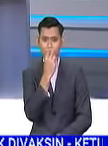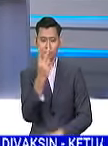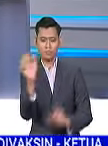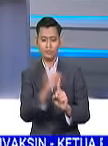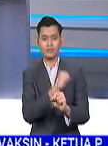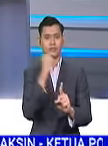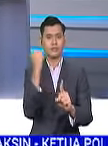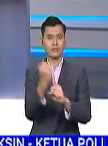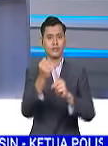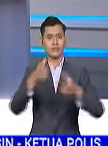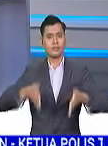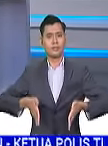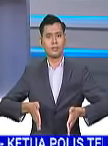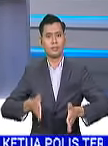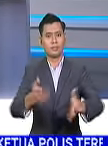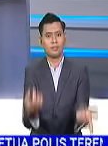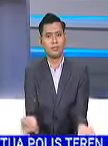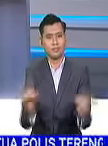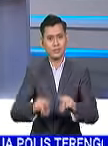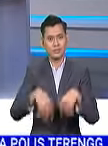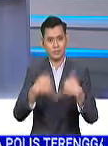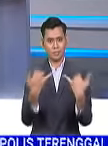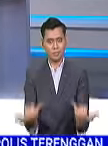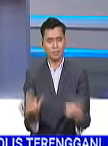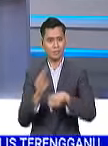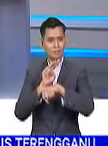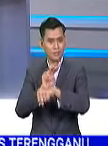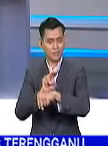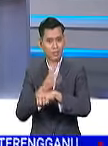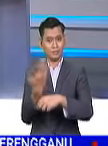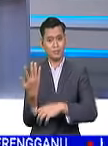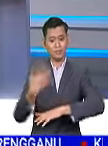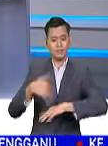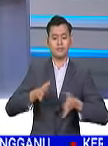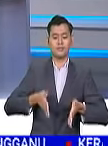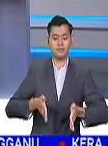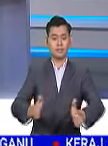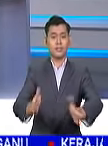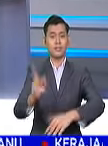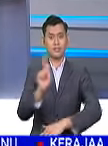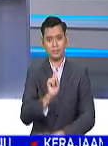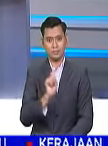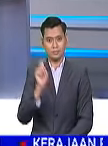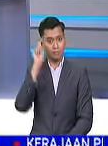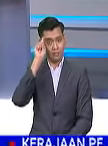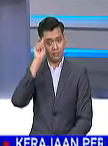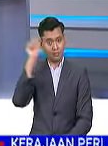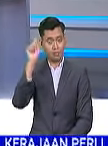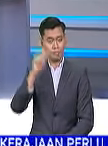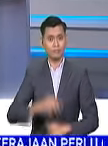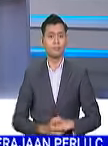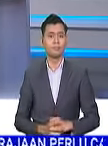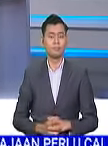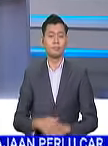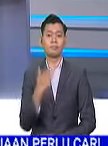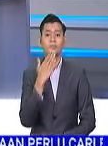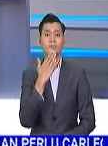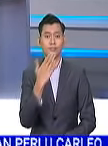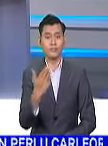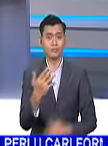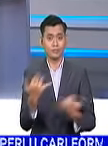Perincian lanjut bersama Azrul Faizal Jusoh di LPT 2 Terengganu. Azrul, silakan. Baik, terima kasih Alif. Dan